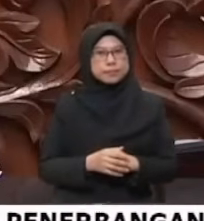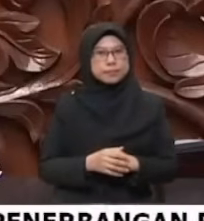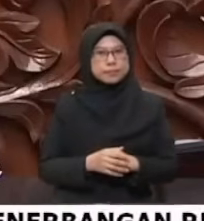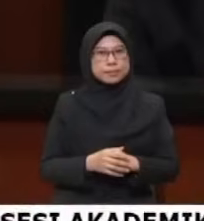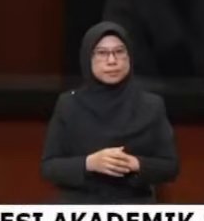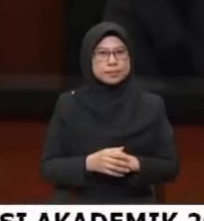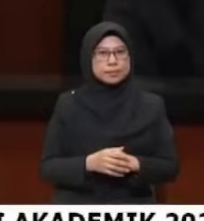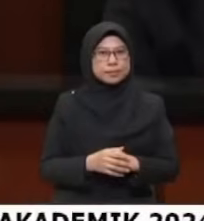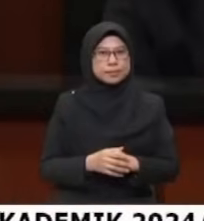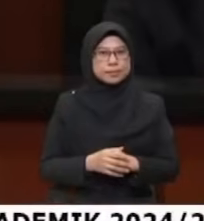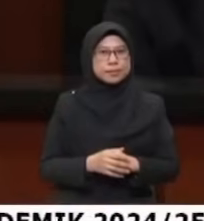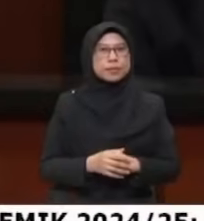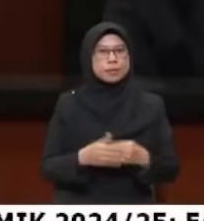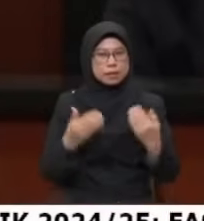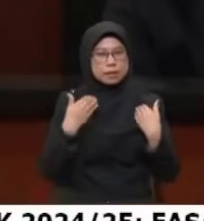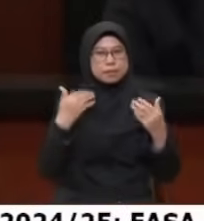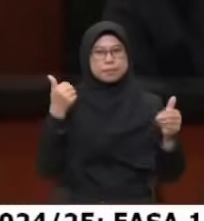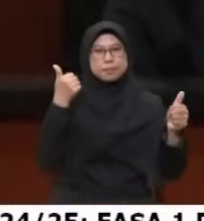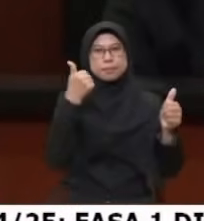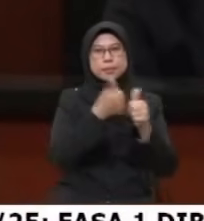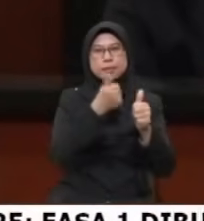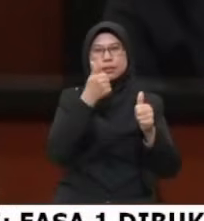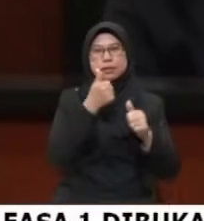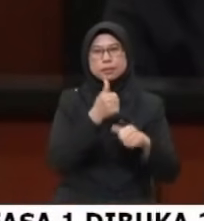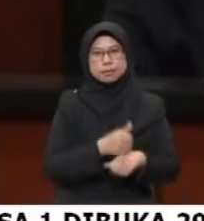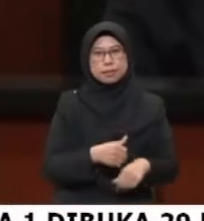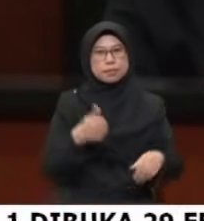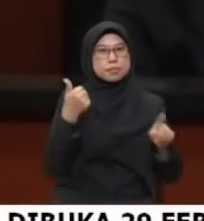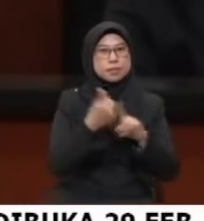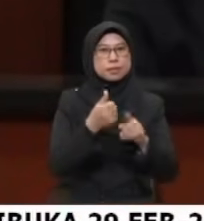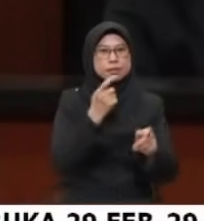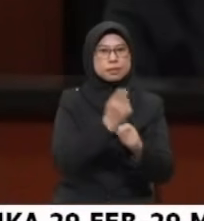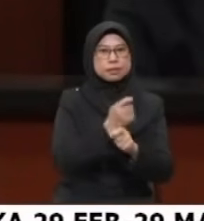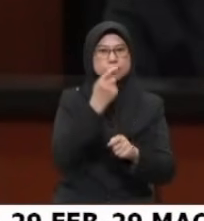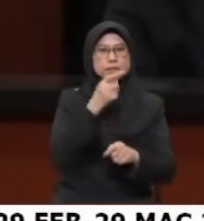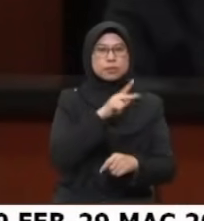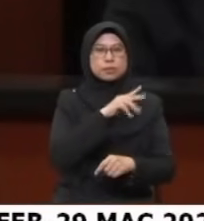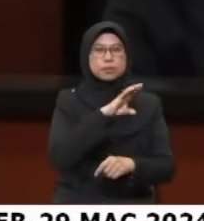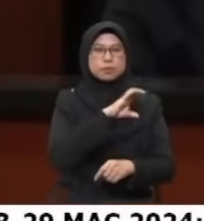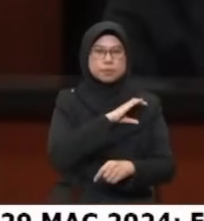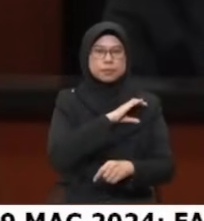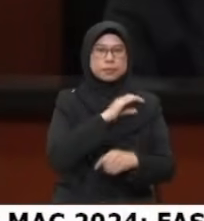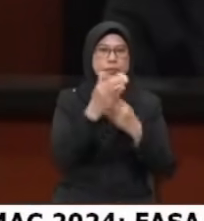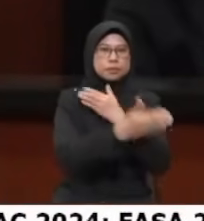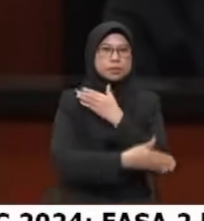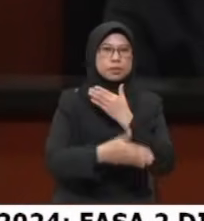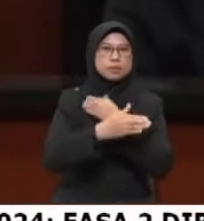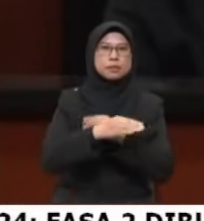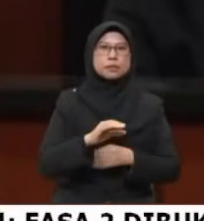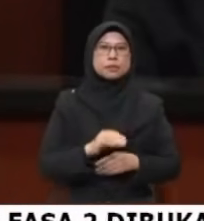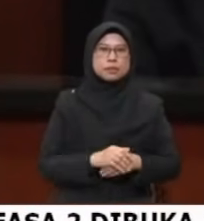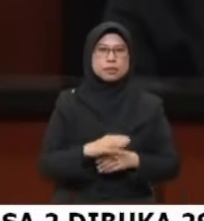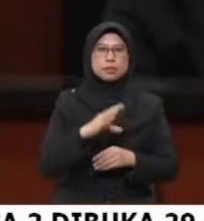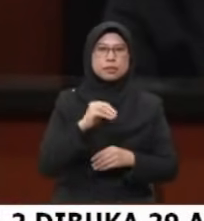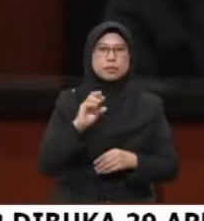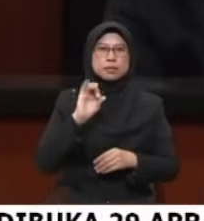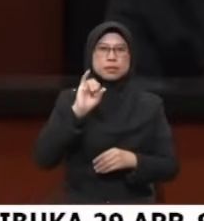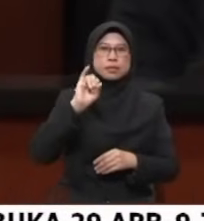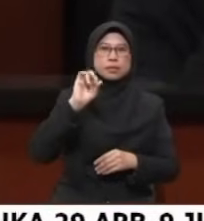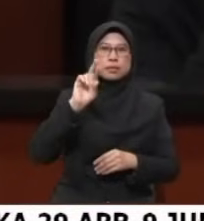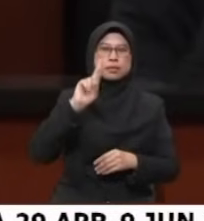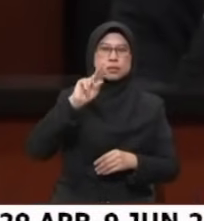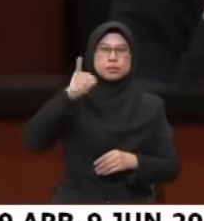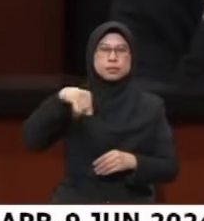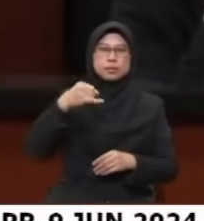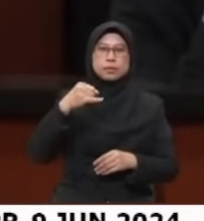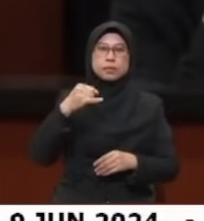ada perintah tetap ketua polis negara dan juga ipcc suranjaya bebas tata kelakuan